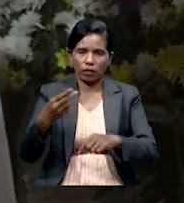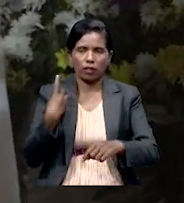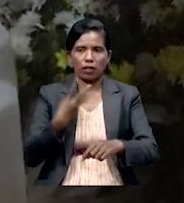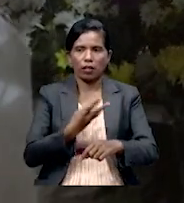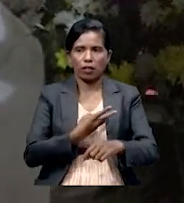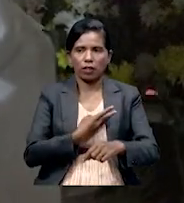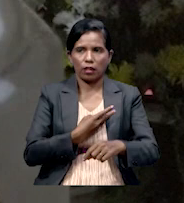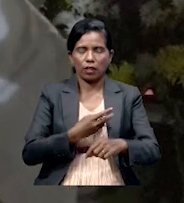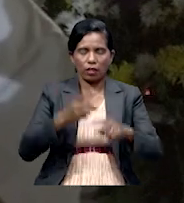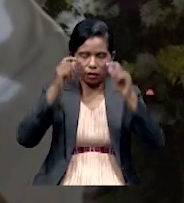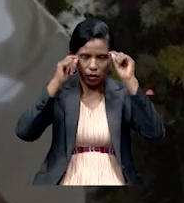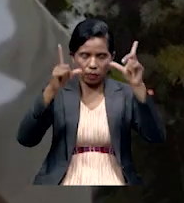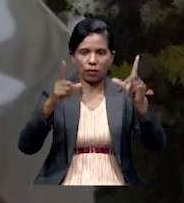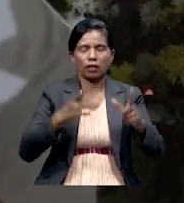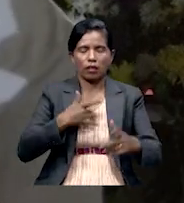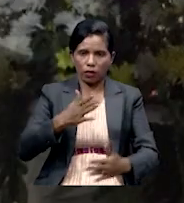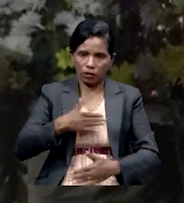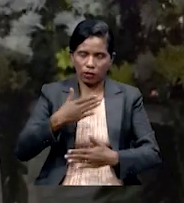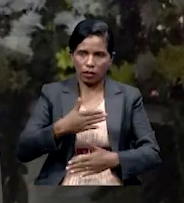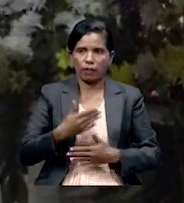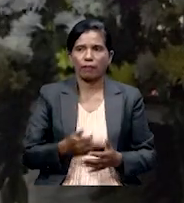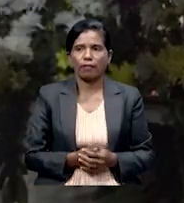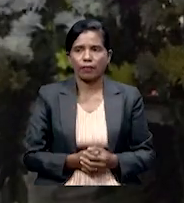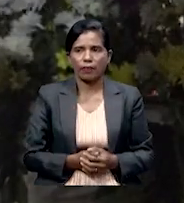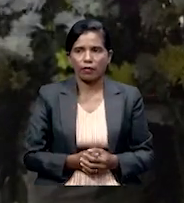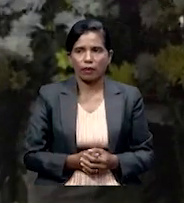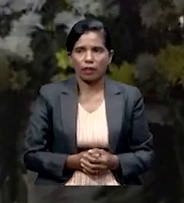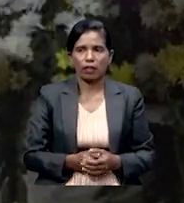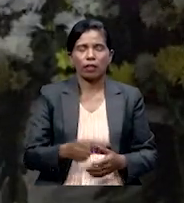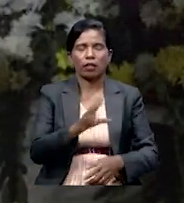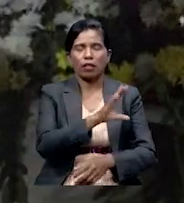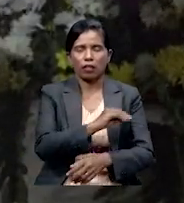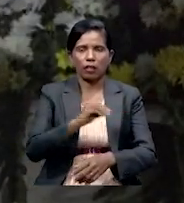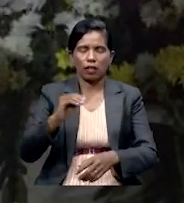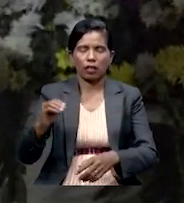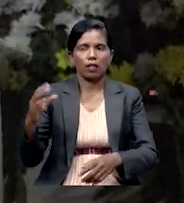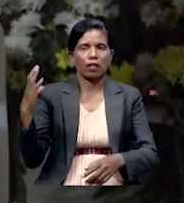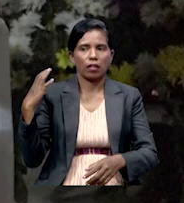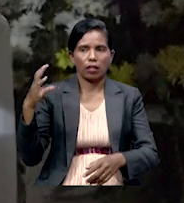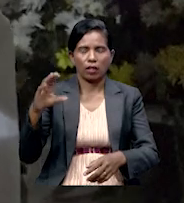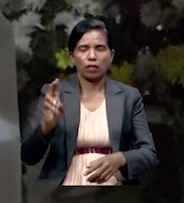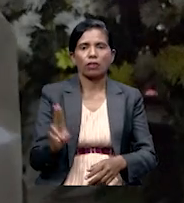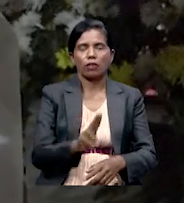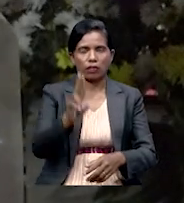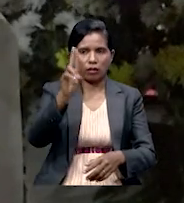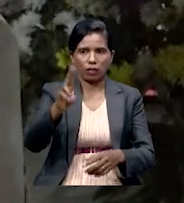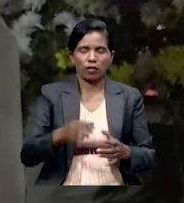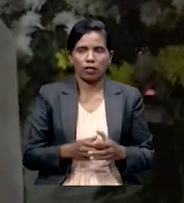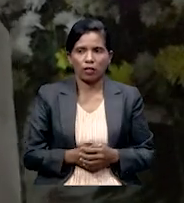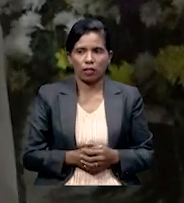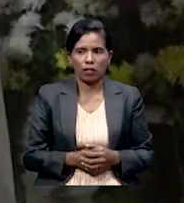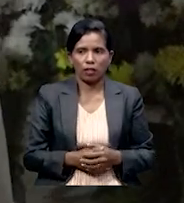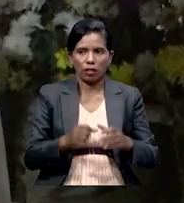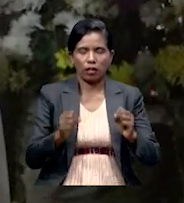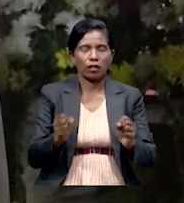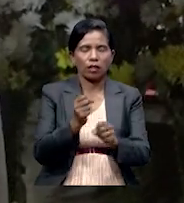Timoruan, kita merasa bergembira dan satu. Ini jabatan gereja universal, karena itu jabatan universal. Kemana dia pun pergi, dia